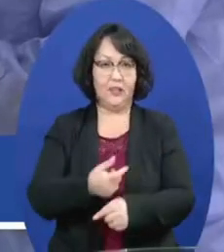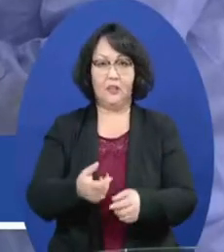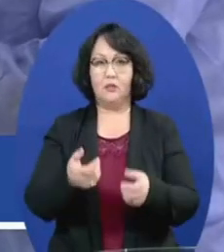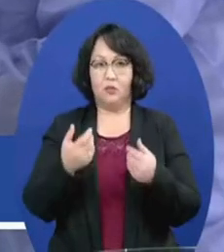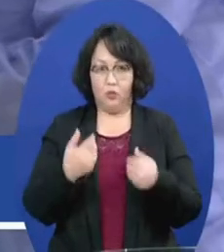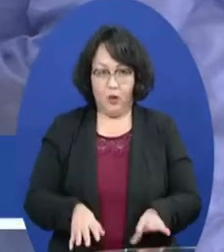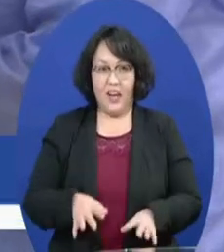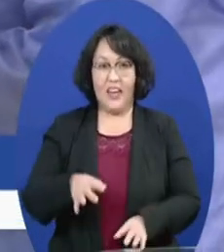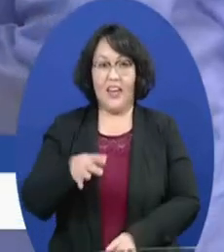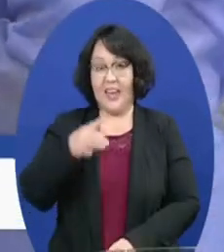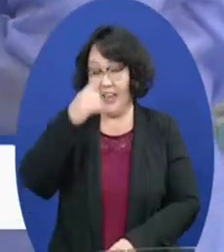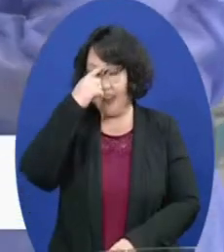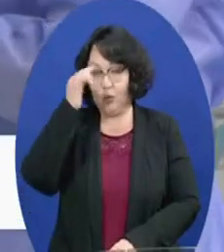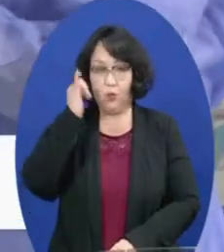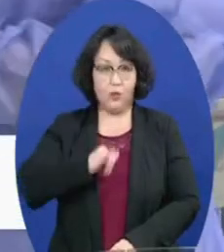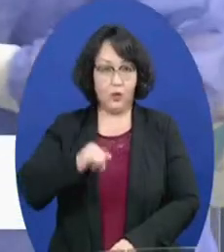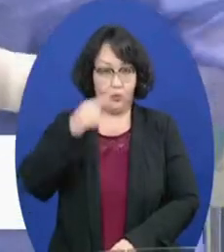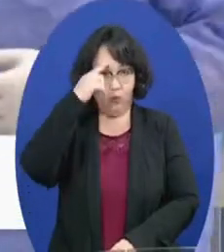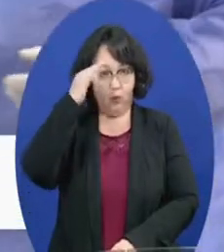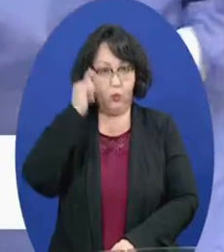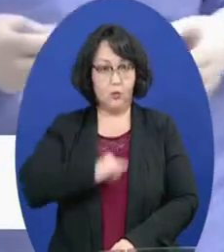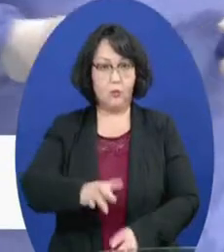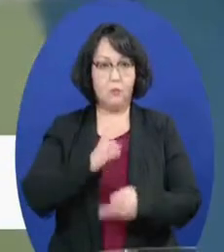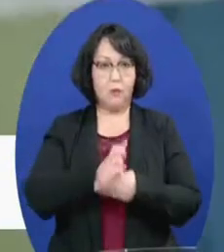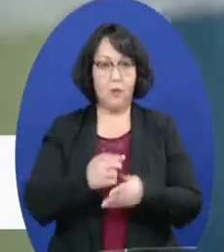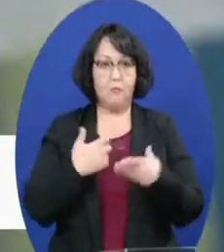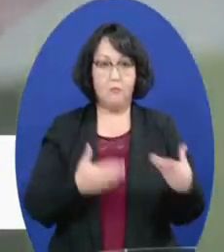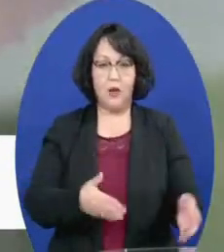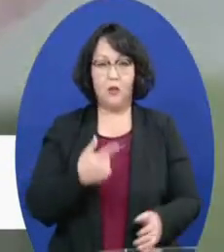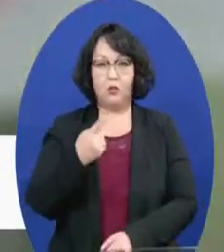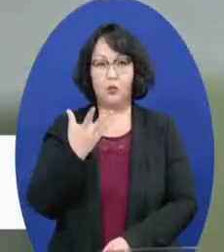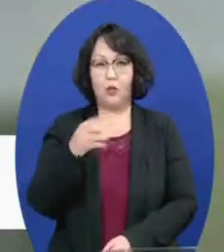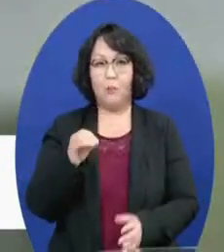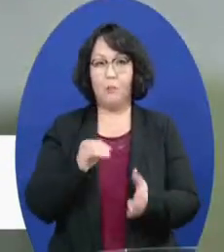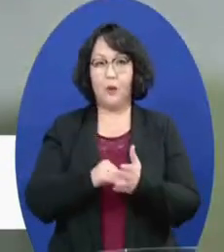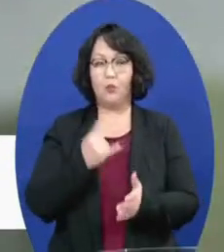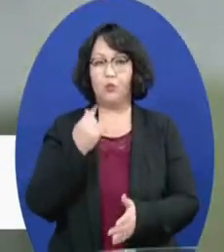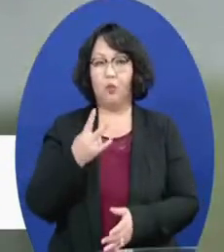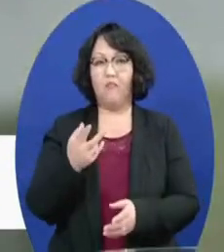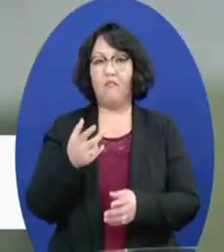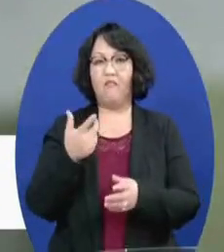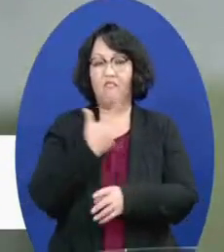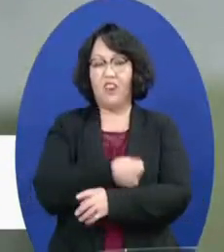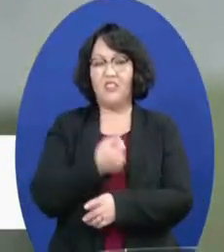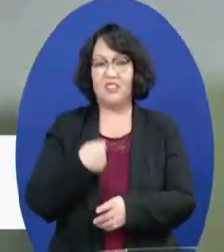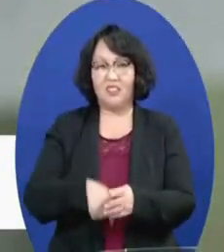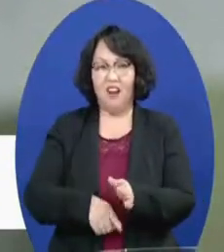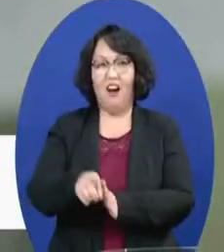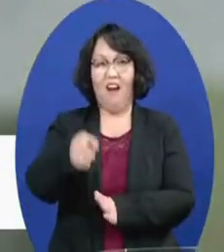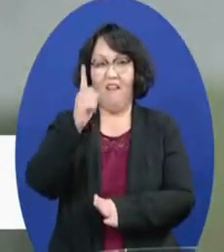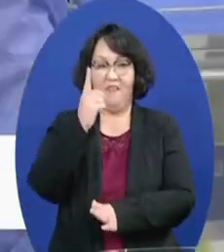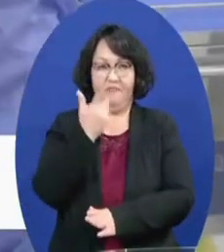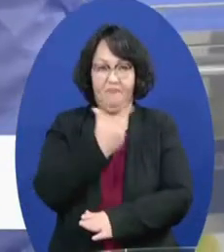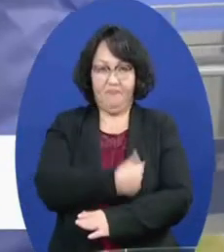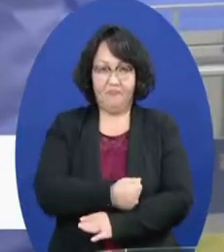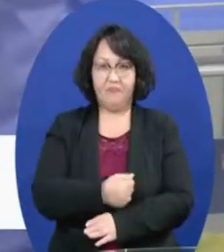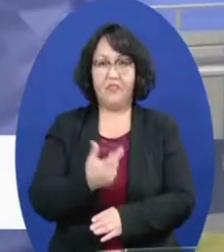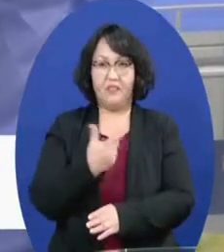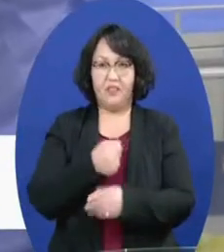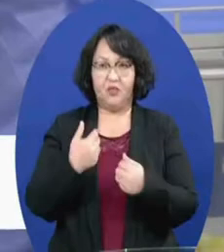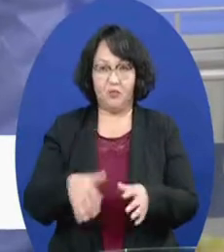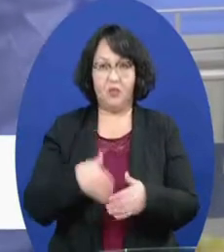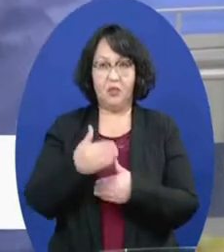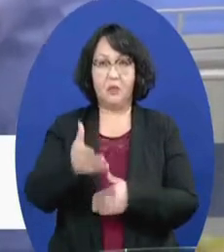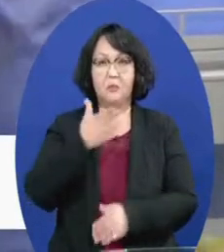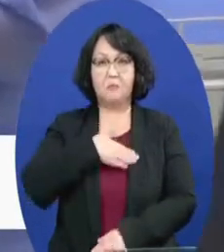За энэ вакцин нь бүгд найрамдах энэтхэг улсаас манад бэлгэлсэн 150 мянган тун вакцины анхны тун юм. Дархлаач жуулалтанд хамрагдсны дараа